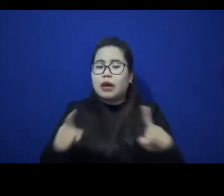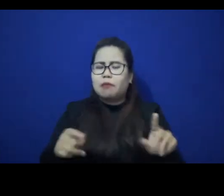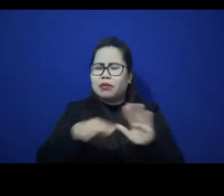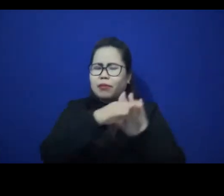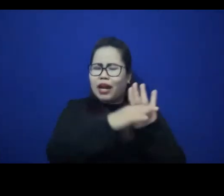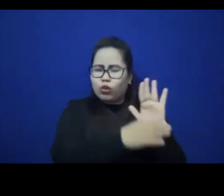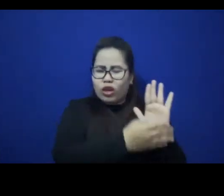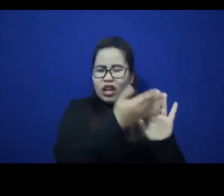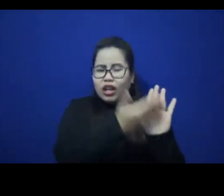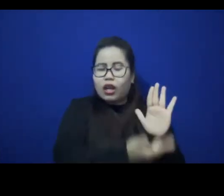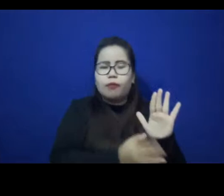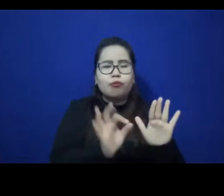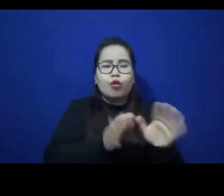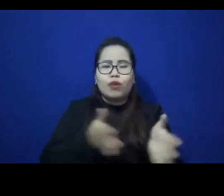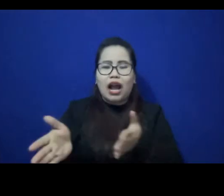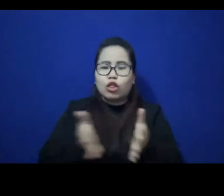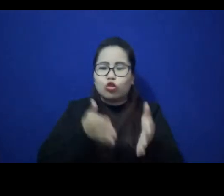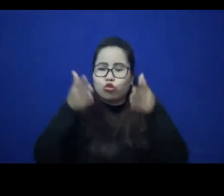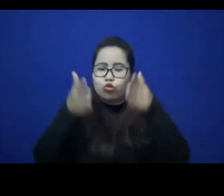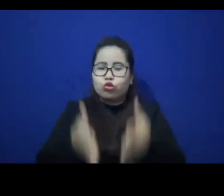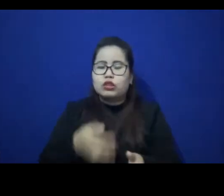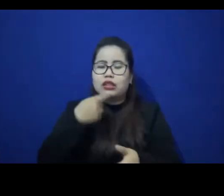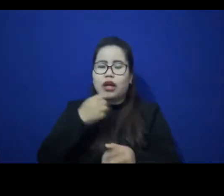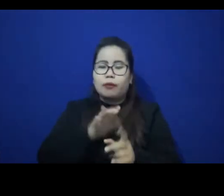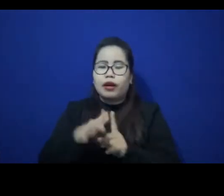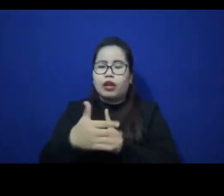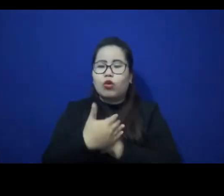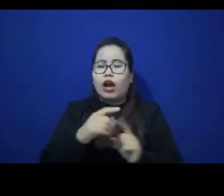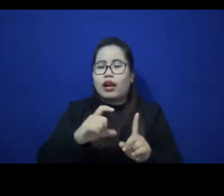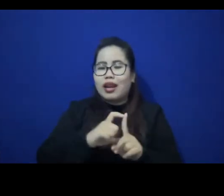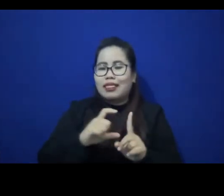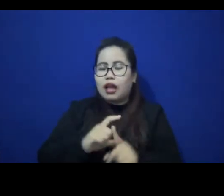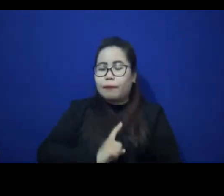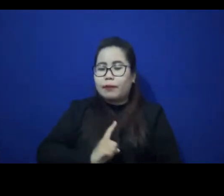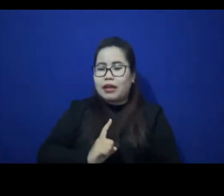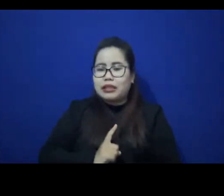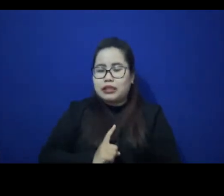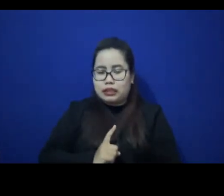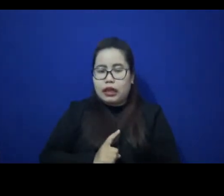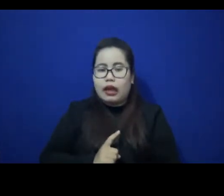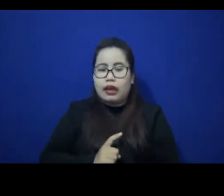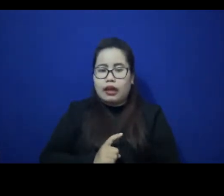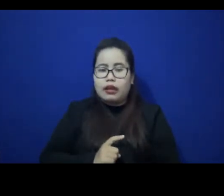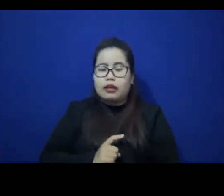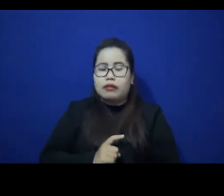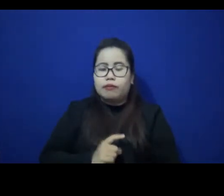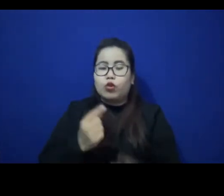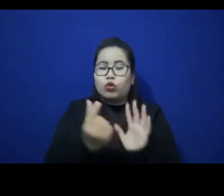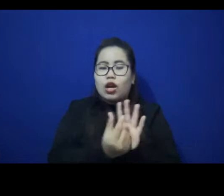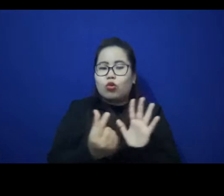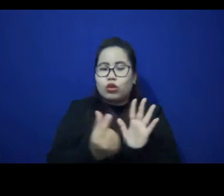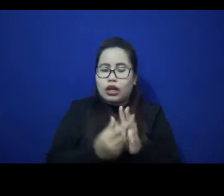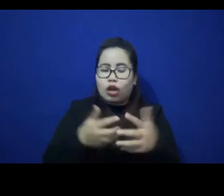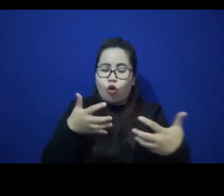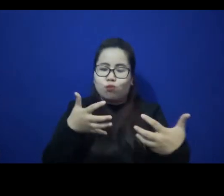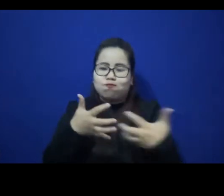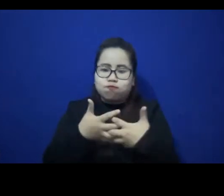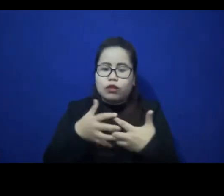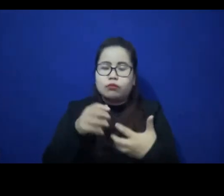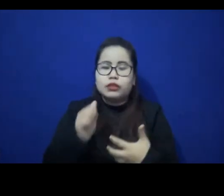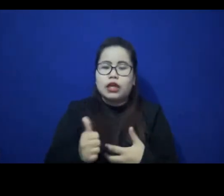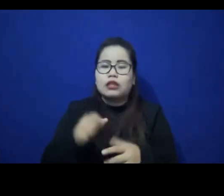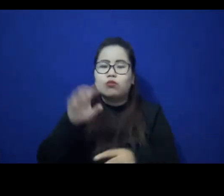mengatur secara komprehensif mengenai perlindungan data pribadi undang-undang yang komprehensif diperlukan sebagai